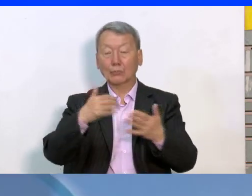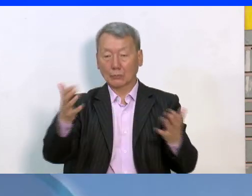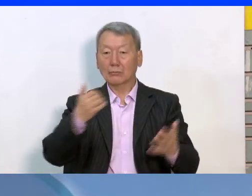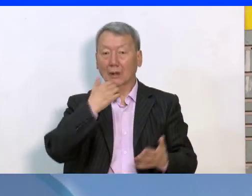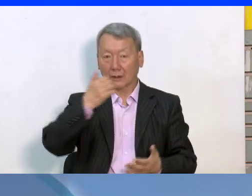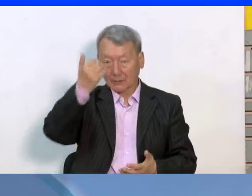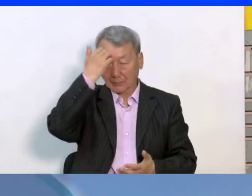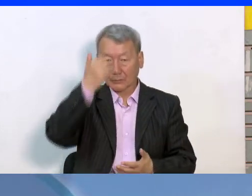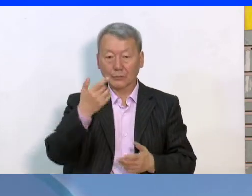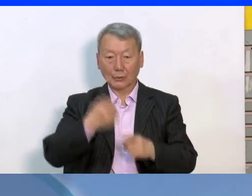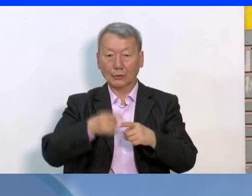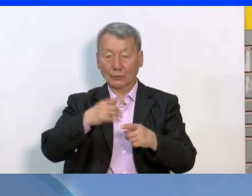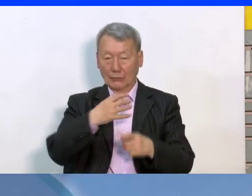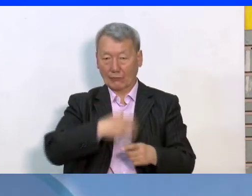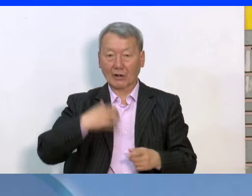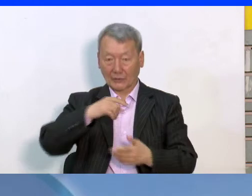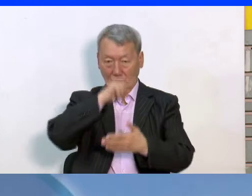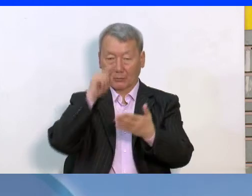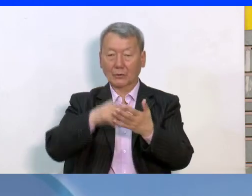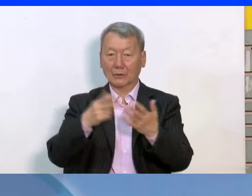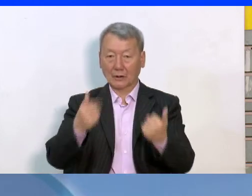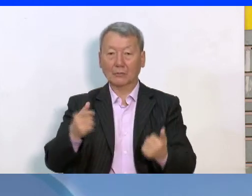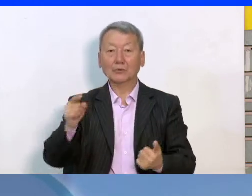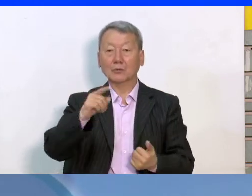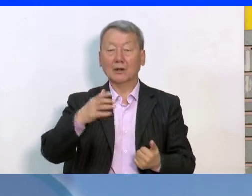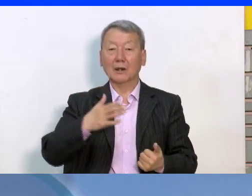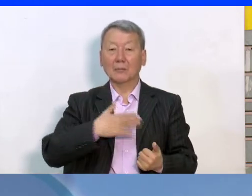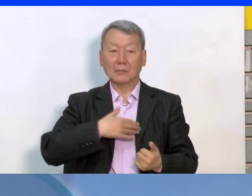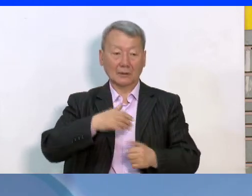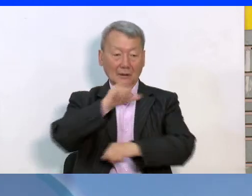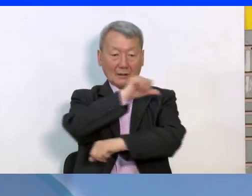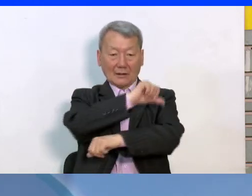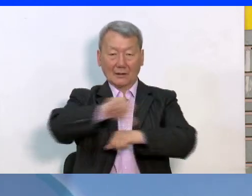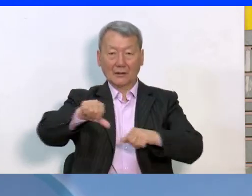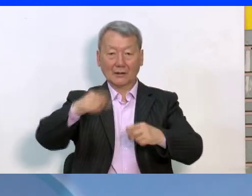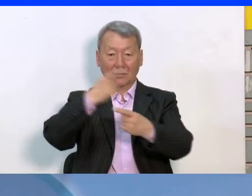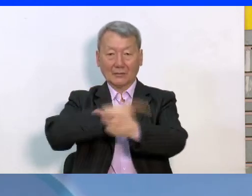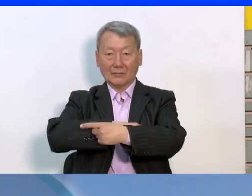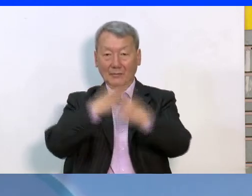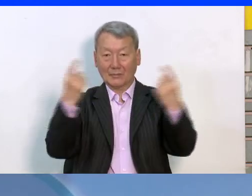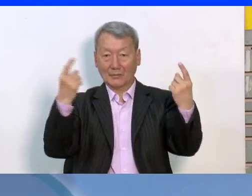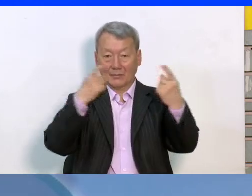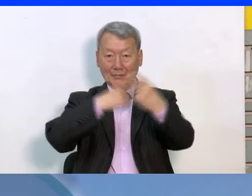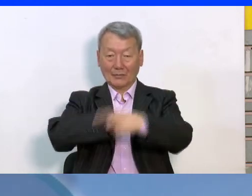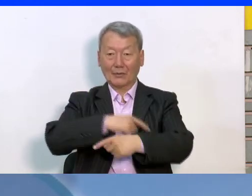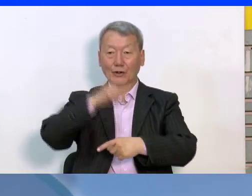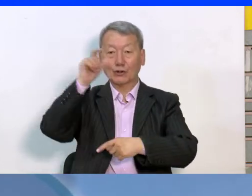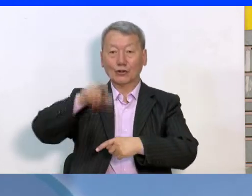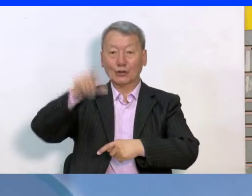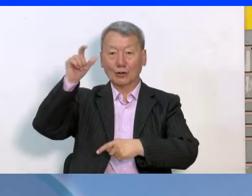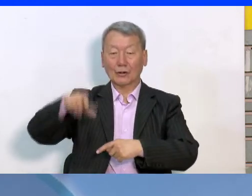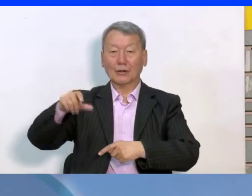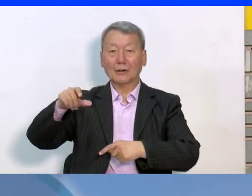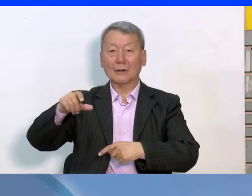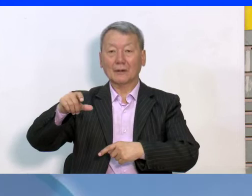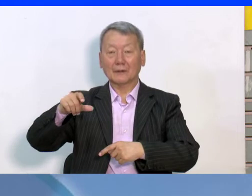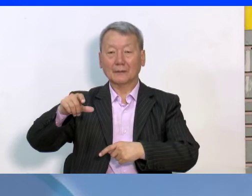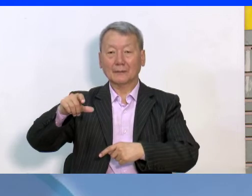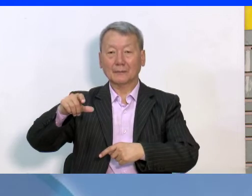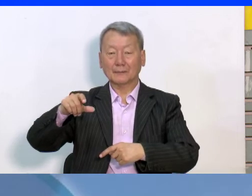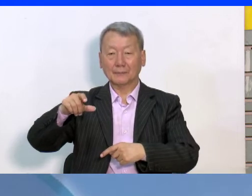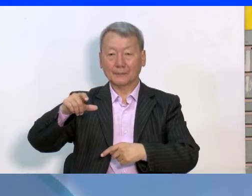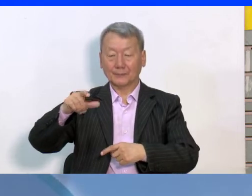дагы өтө маанилүү суроо десек болот. Эмне үчүн дегенде, биз бая чек ара пункттары жарандарга, мындай айтканда